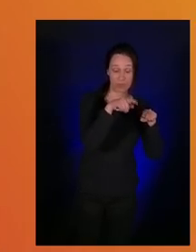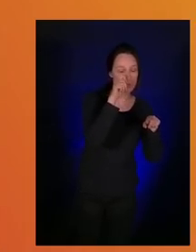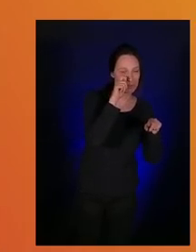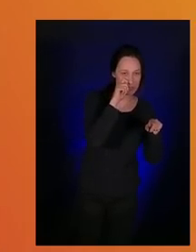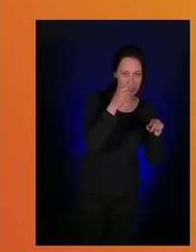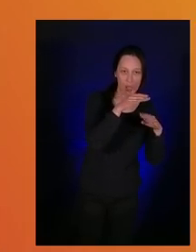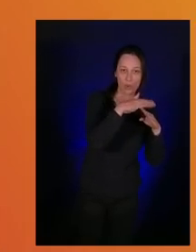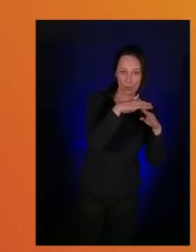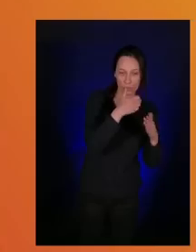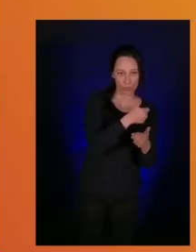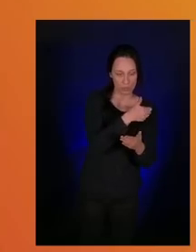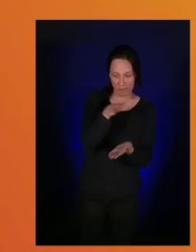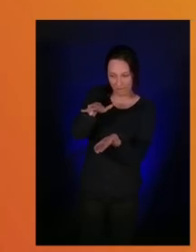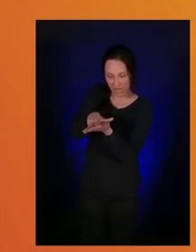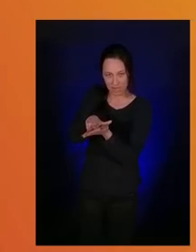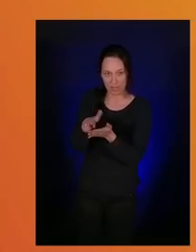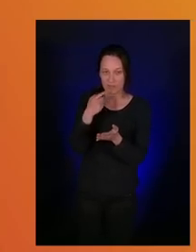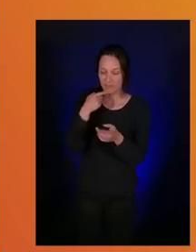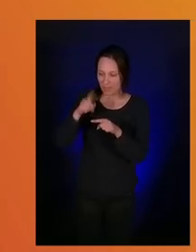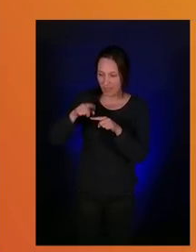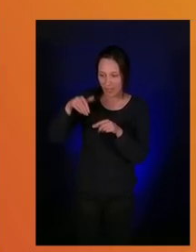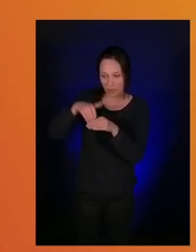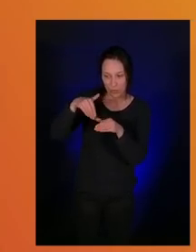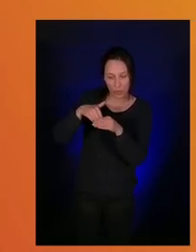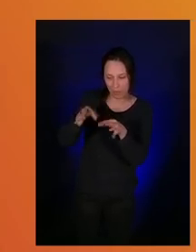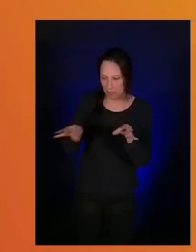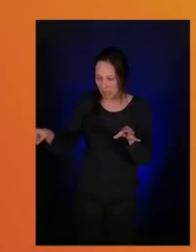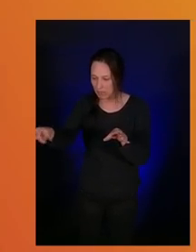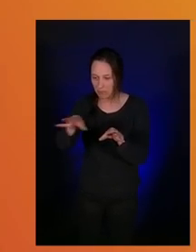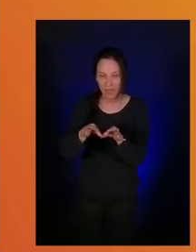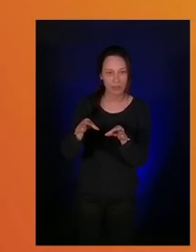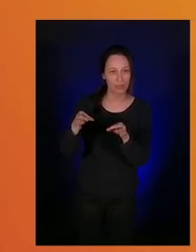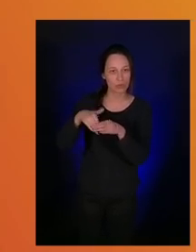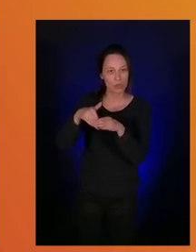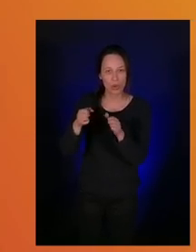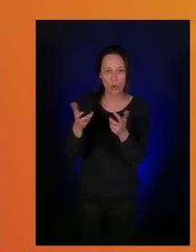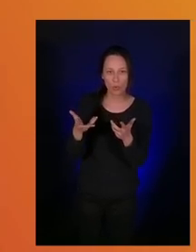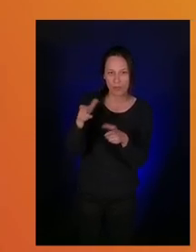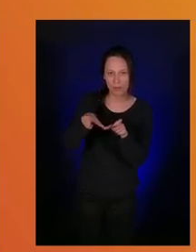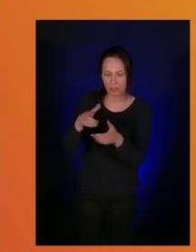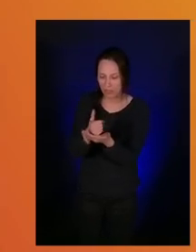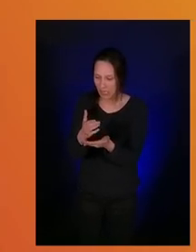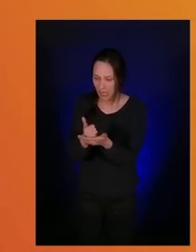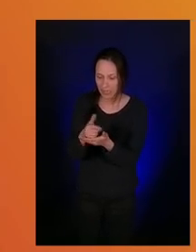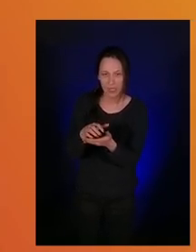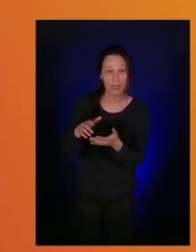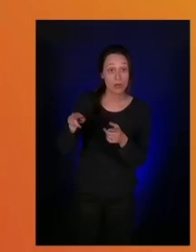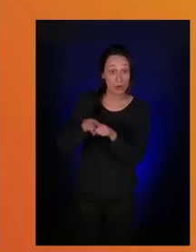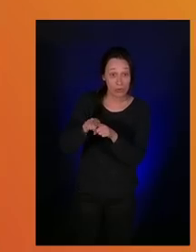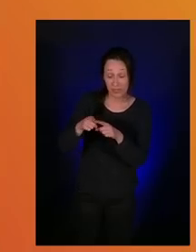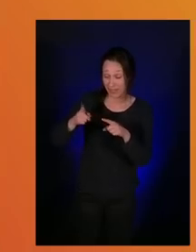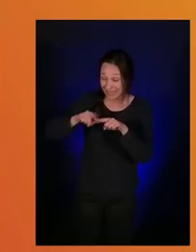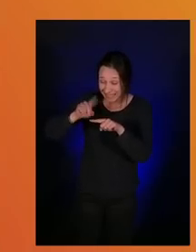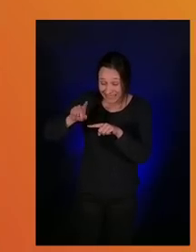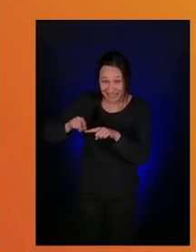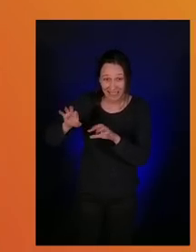approuvés avec l'ensemble des détails, des périmètres, du nombre de salariés, de la masse salariale, de sa décomposition et des champs qui sont